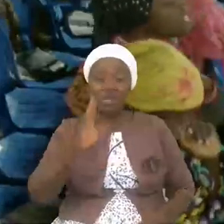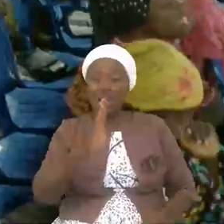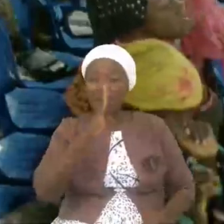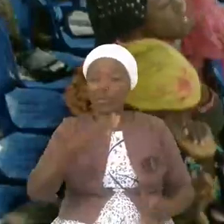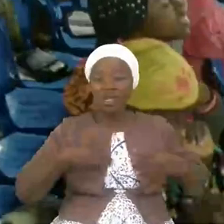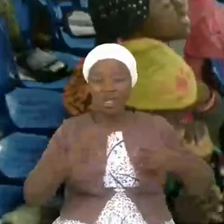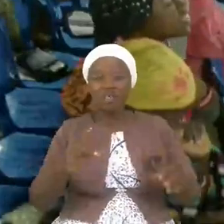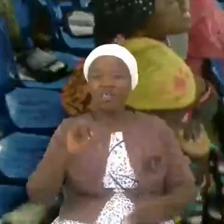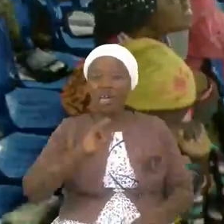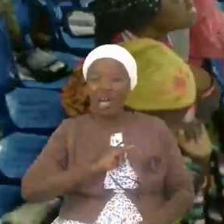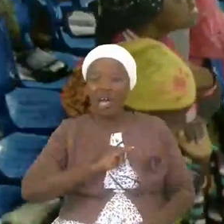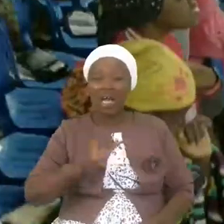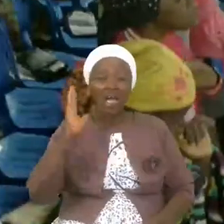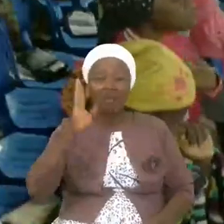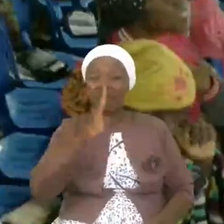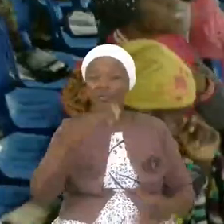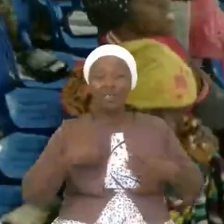Je serai guéri.